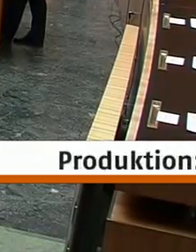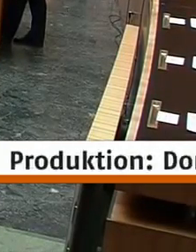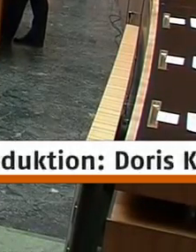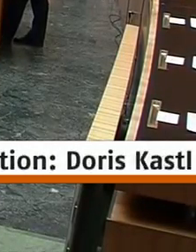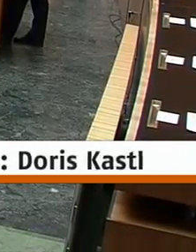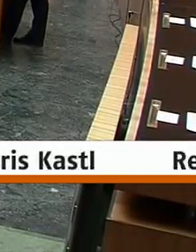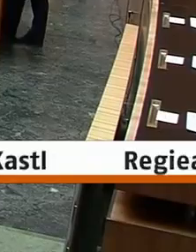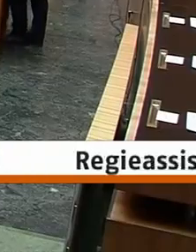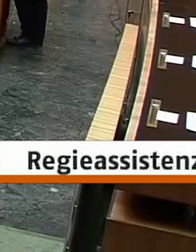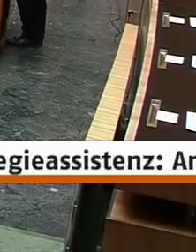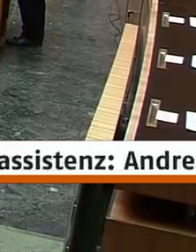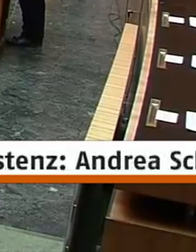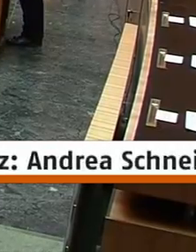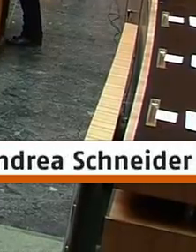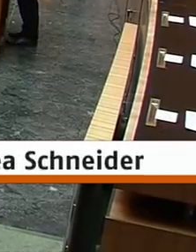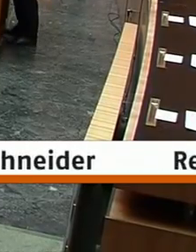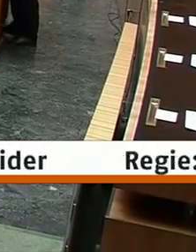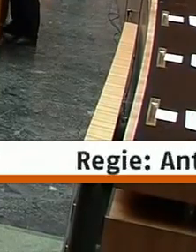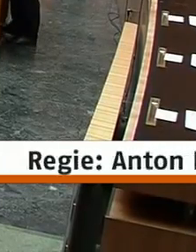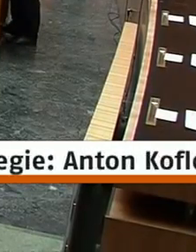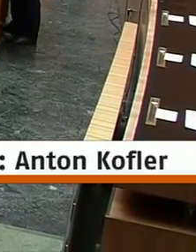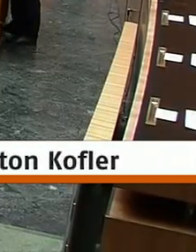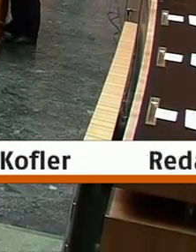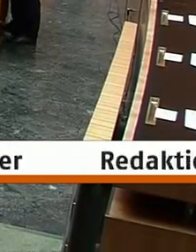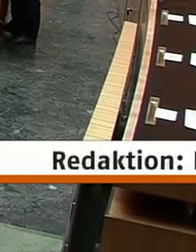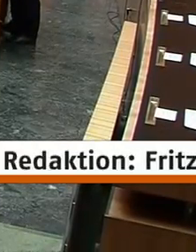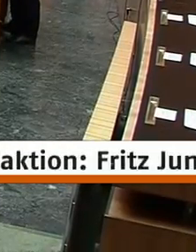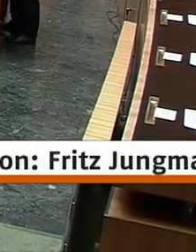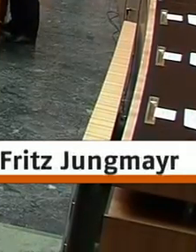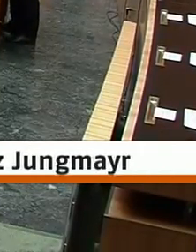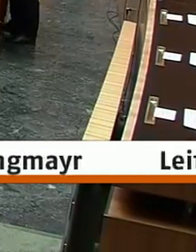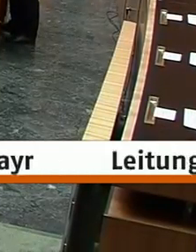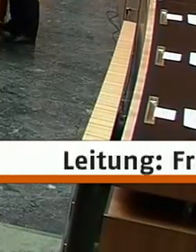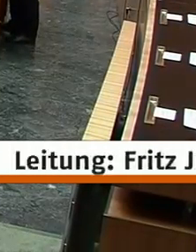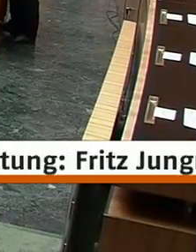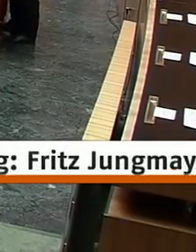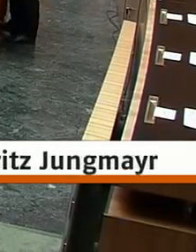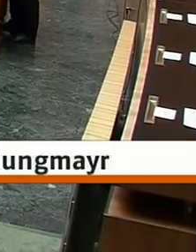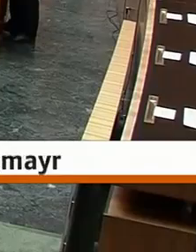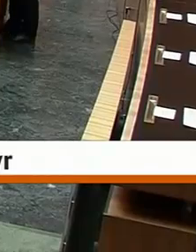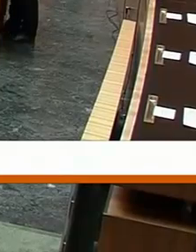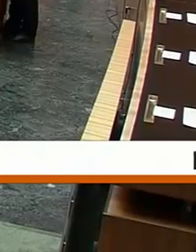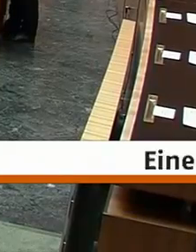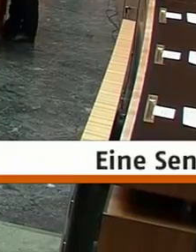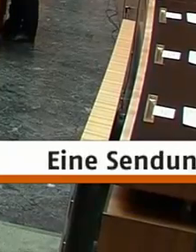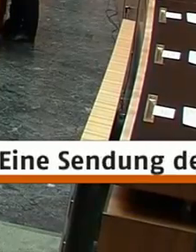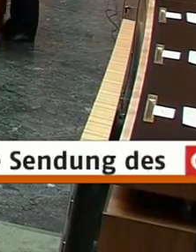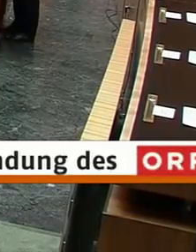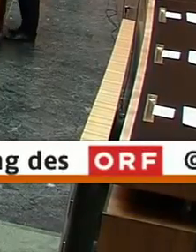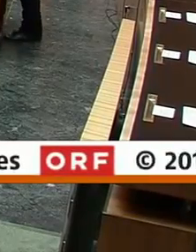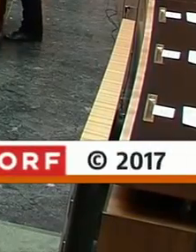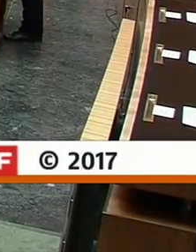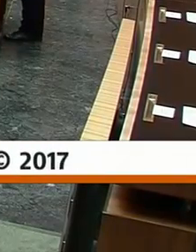Das Grundbuch gibt darüber Auskunft, in wessen zivilrechtlichen Eigentum ein Grundstück steht. Und das Register der